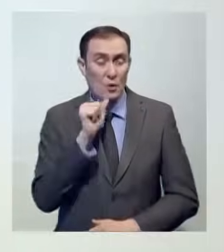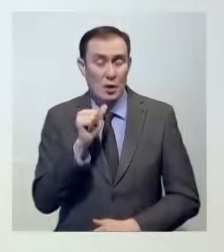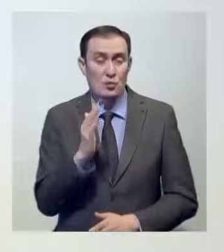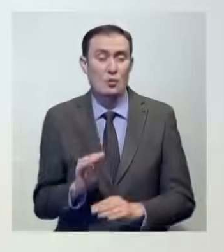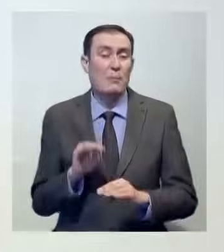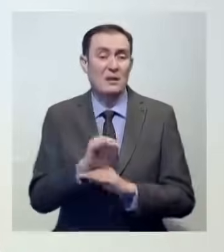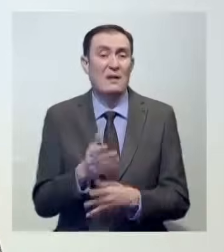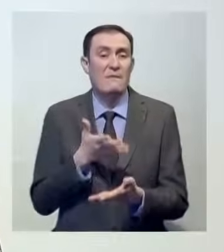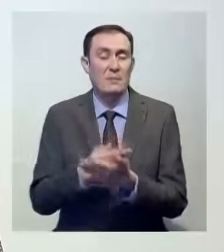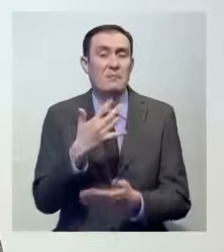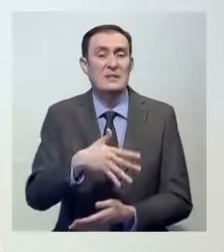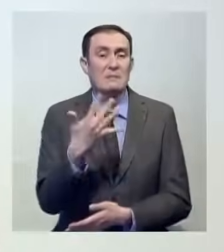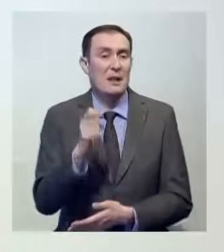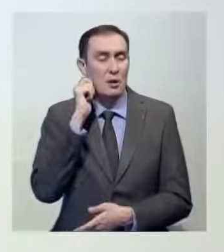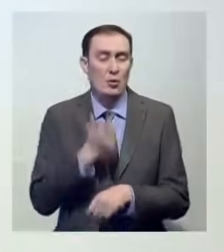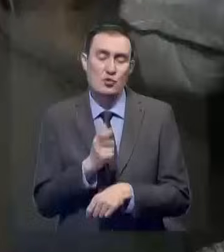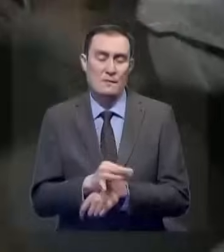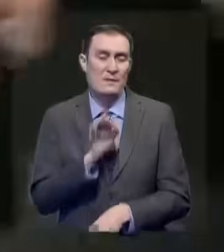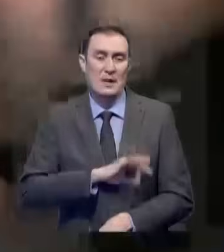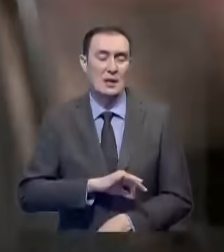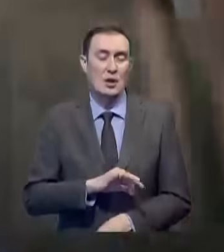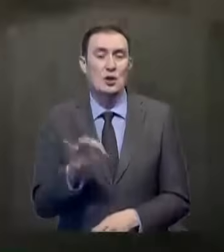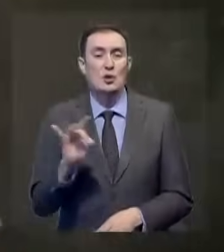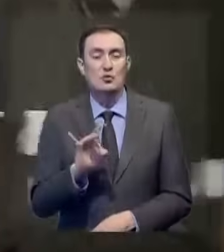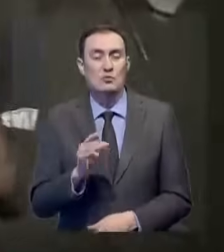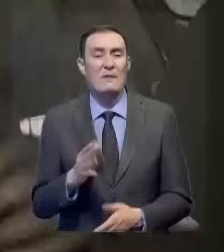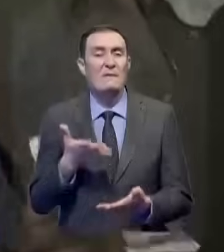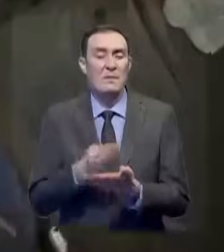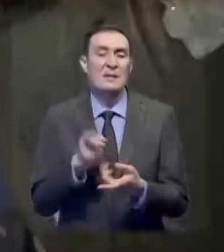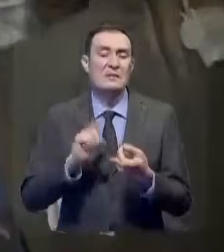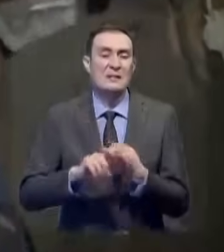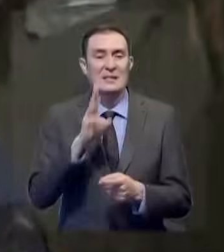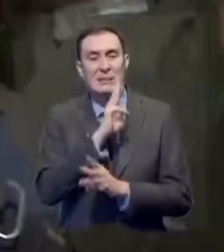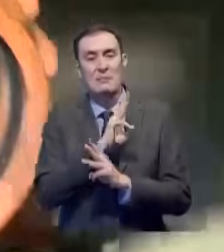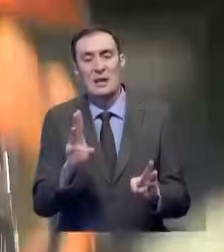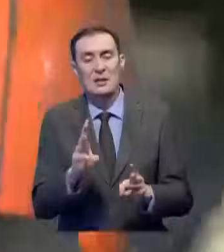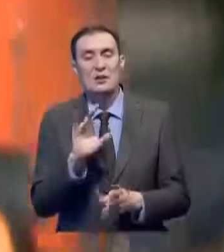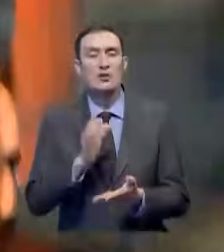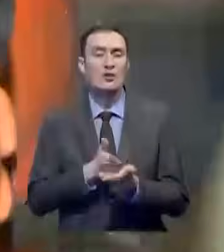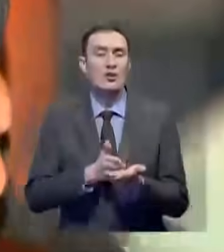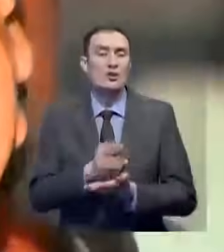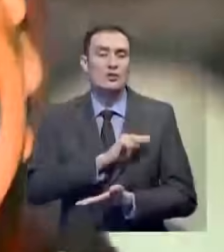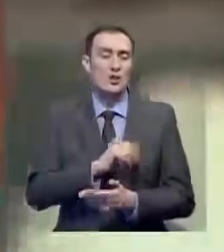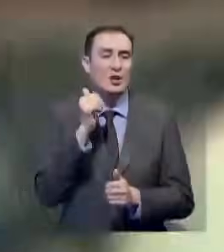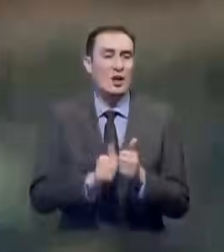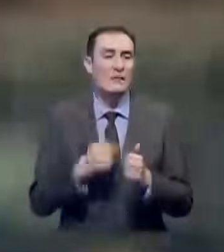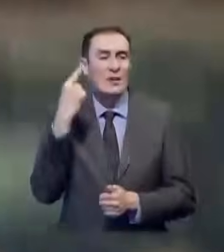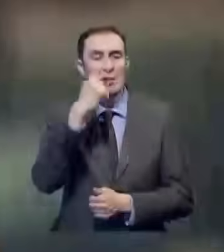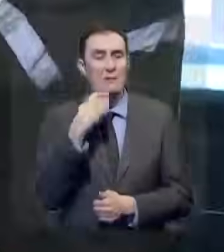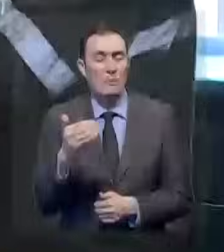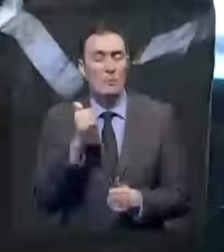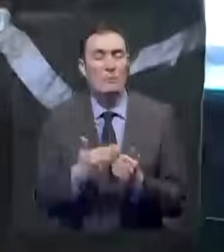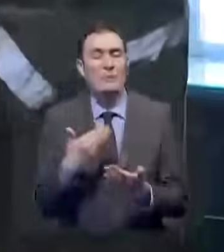получать дополнительные выплаты в 55 лет, это очень выгодно. Сумма соцвыплат зависит от зарплаты и стажа, и у каждого индивидуальная. По